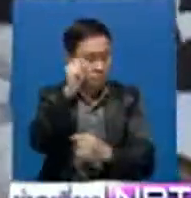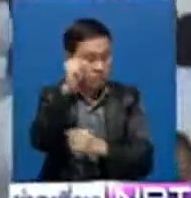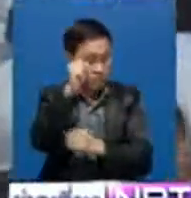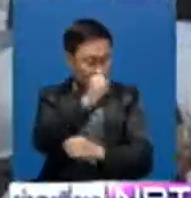กษัตริย์